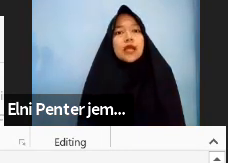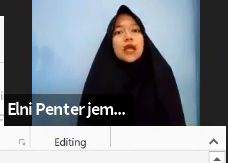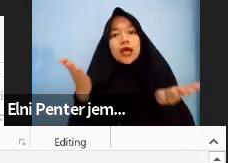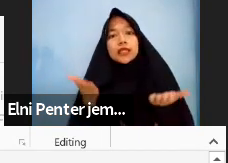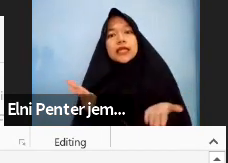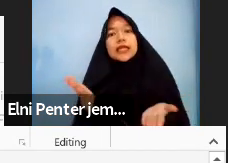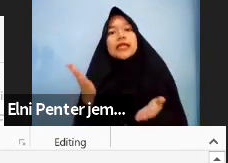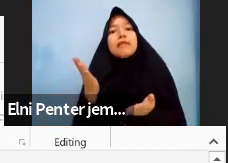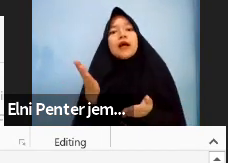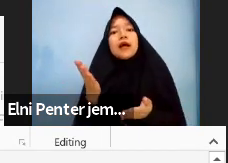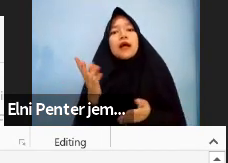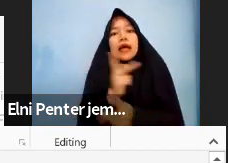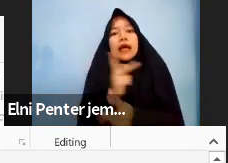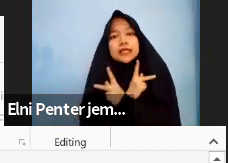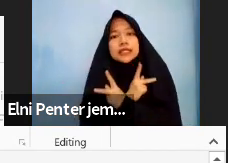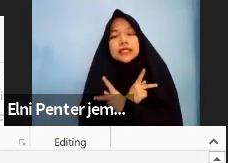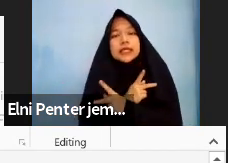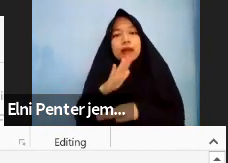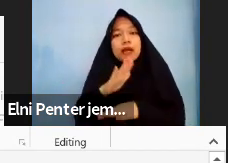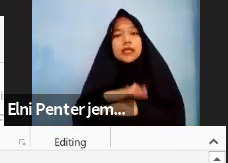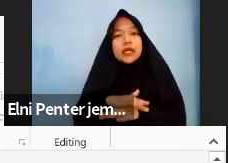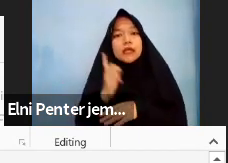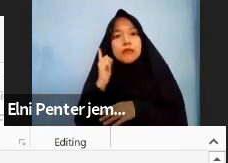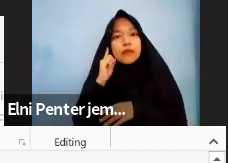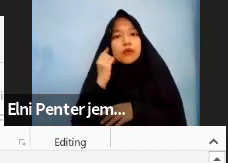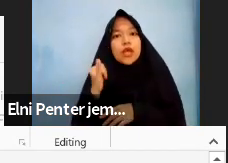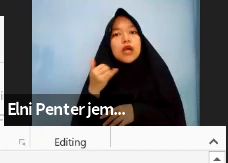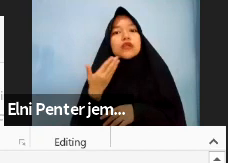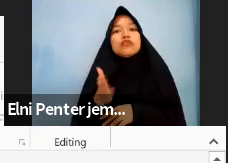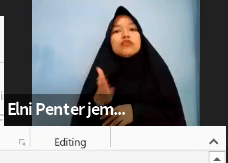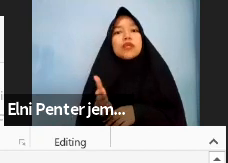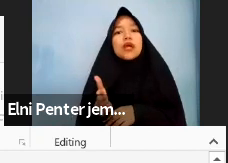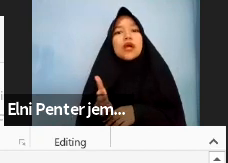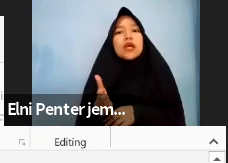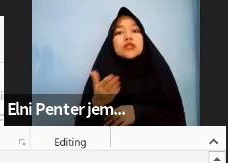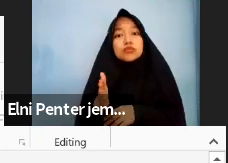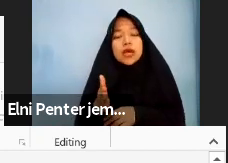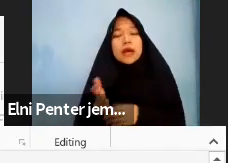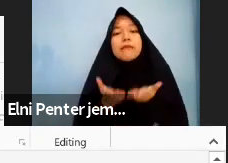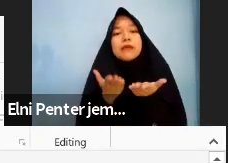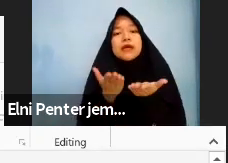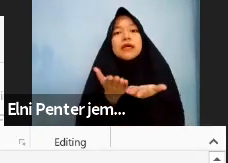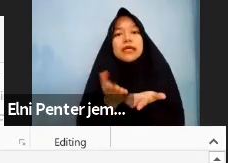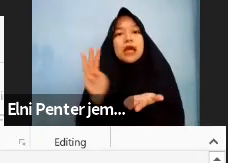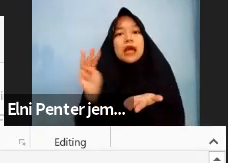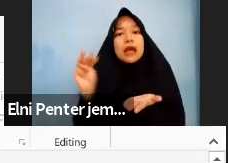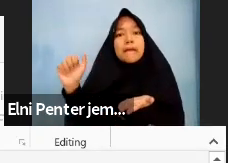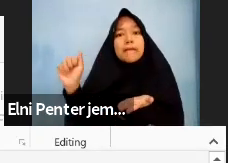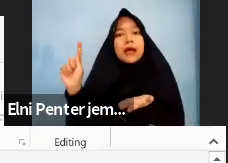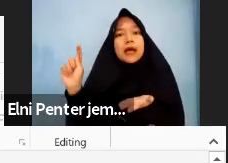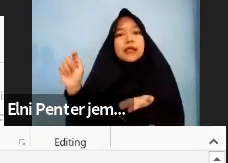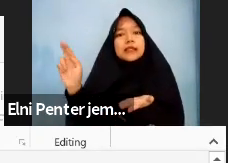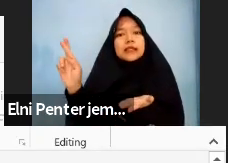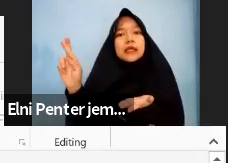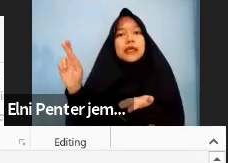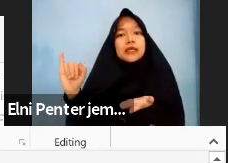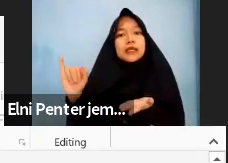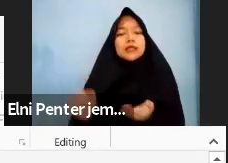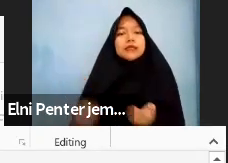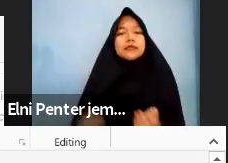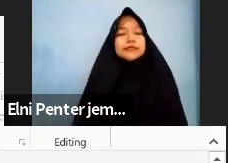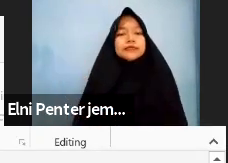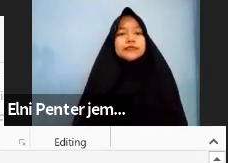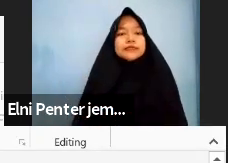feelnya sama seperti pada saat saya berkunjung ke bpmph kini Jadi mungkin banyak juga